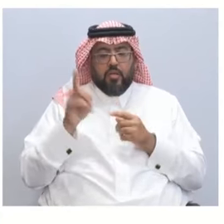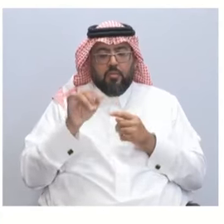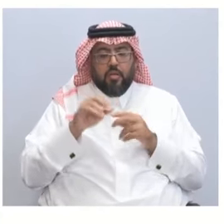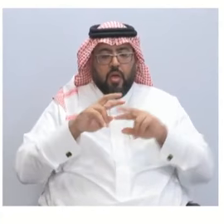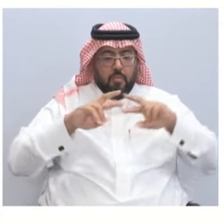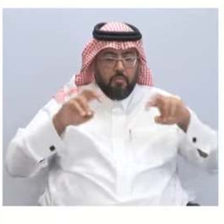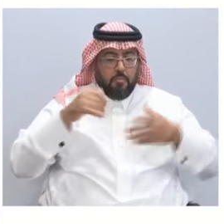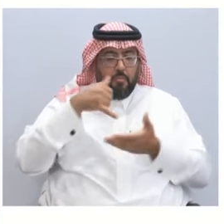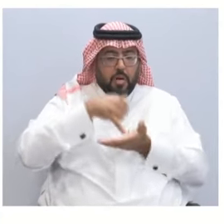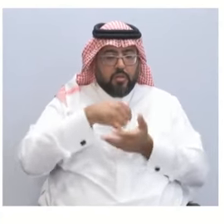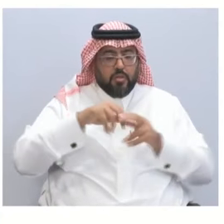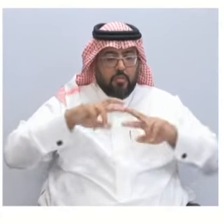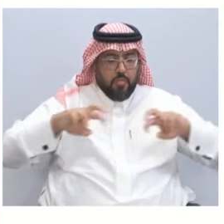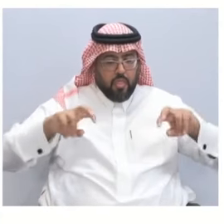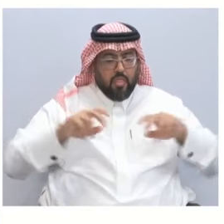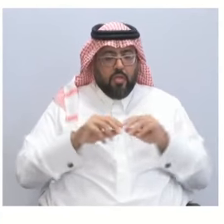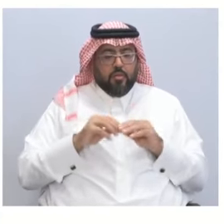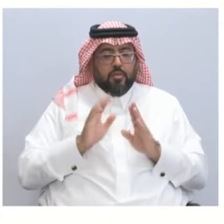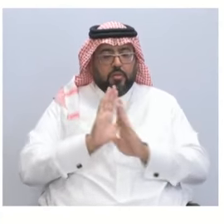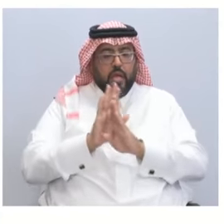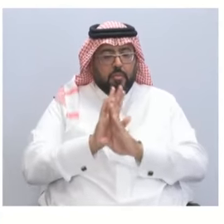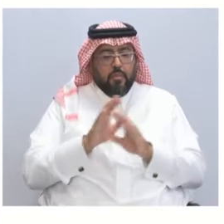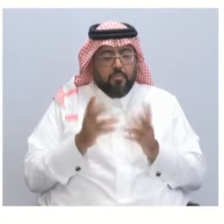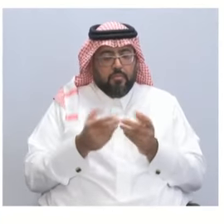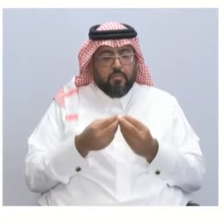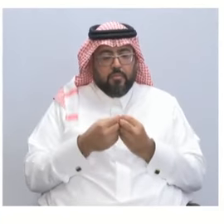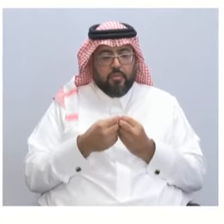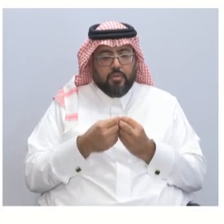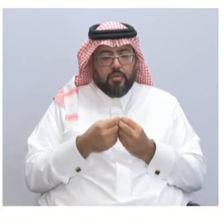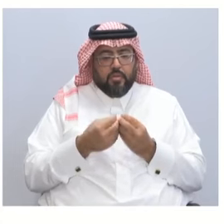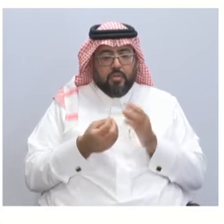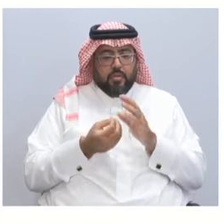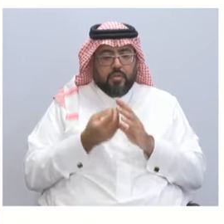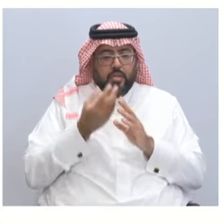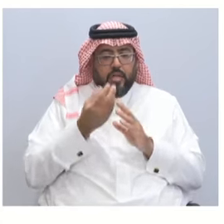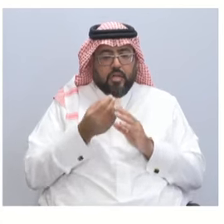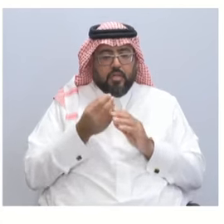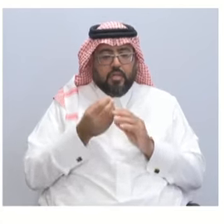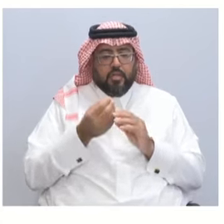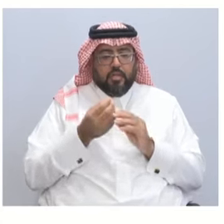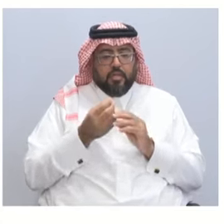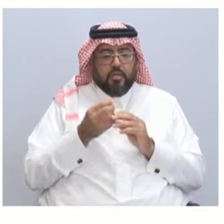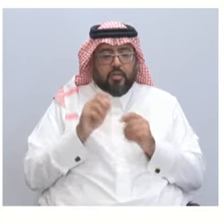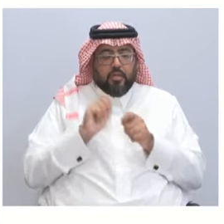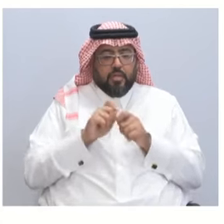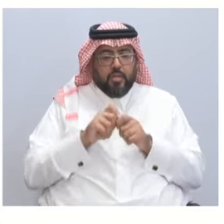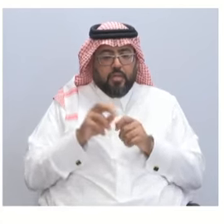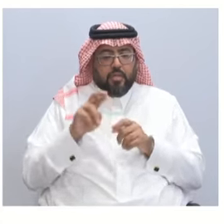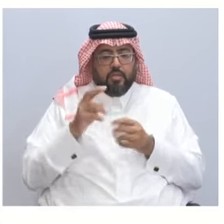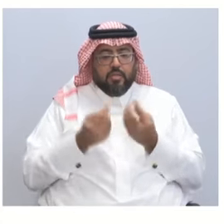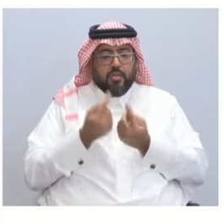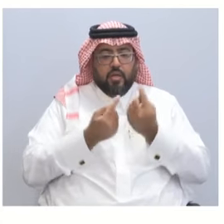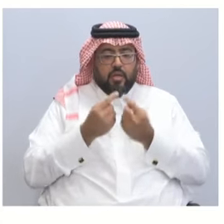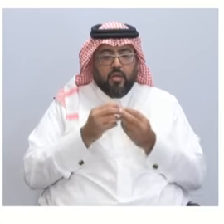بحوث كذلك تقديم مساعدات زراعيه وارشاد زراعي كذلك